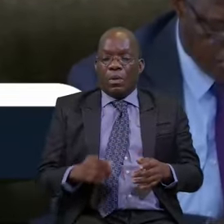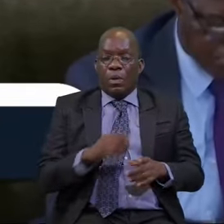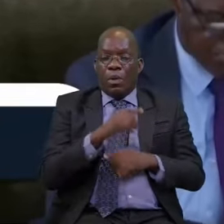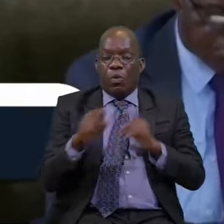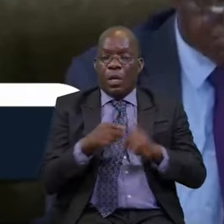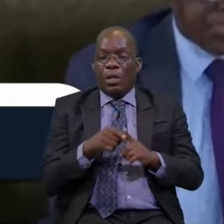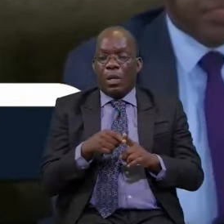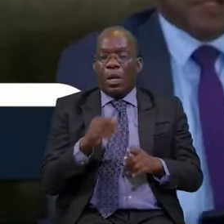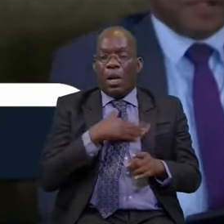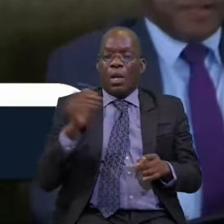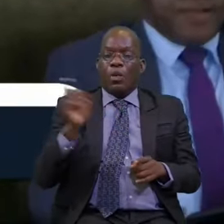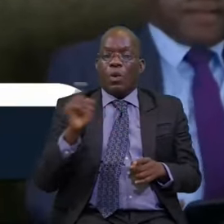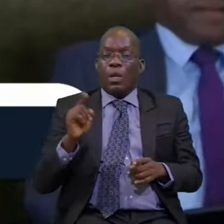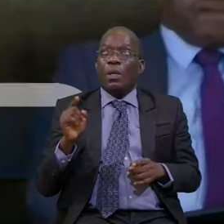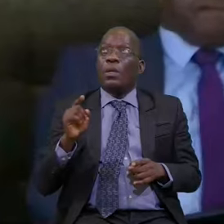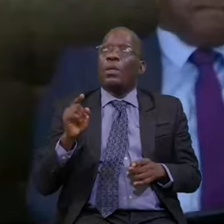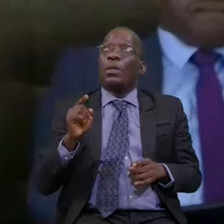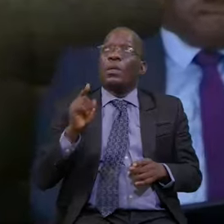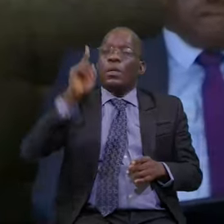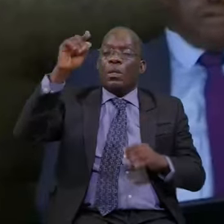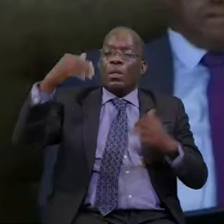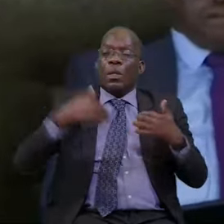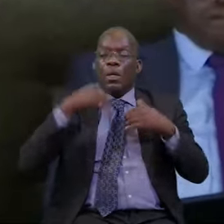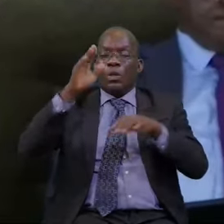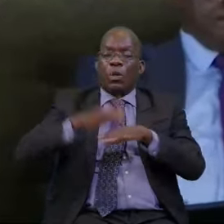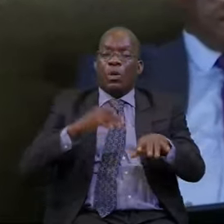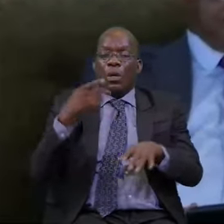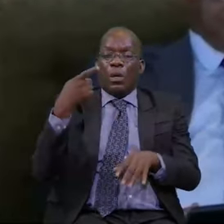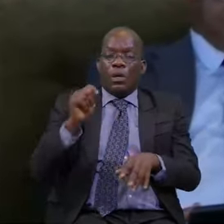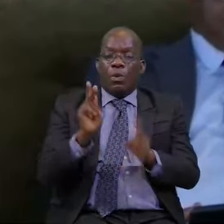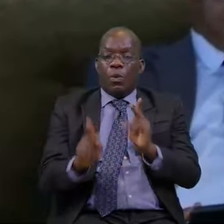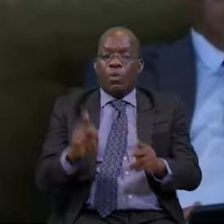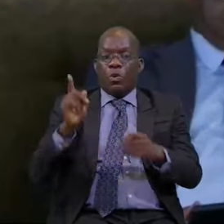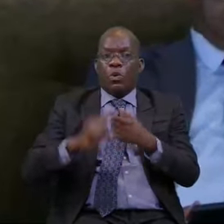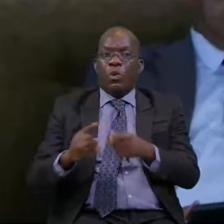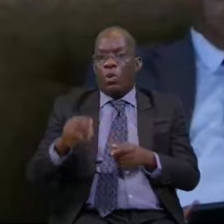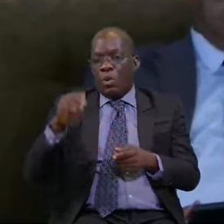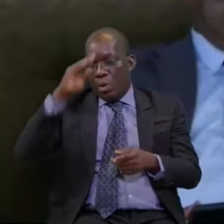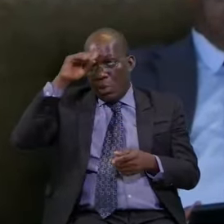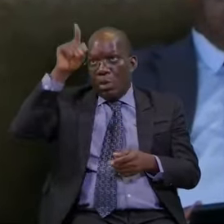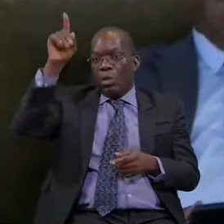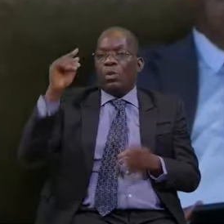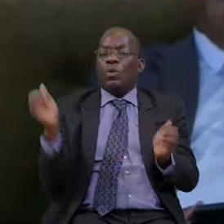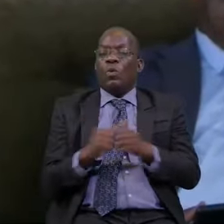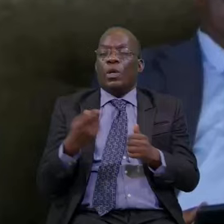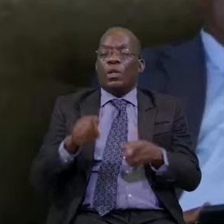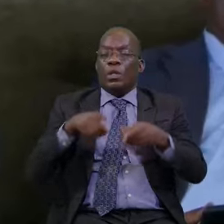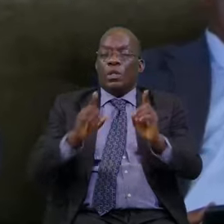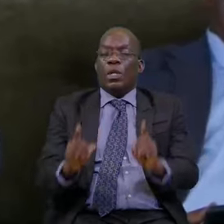Puis, ayant appelé la foule avec ses disciples, il leur dit,